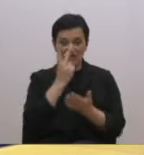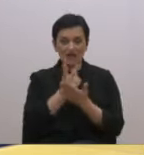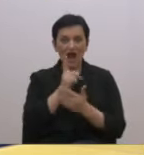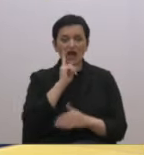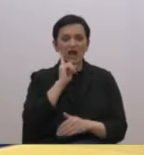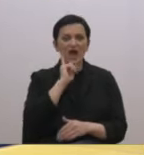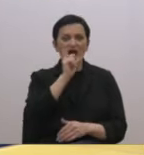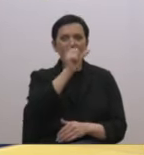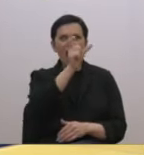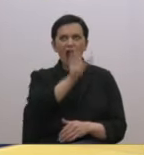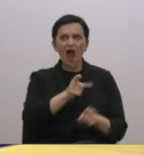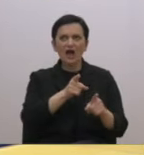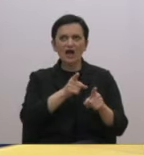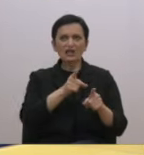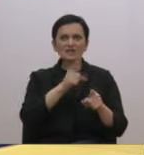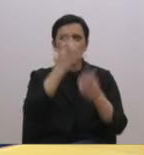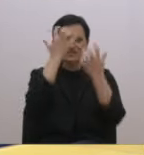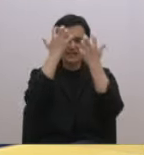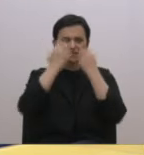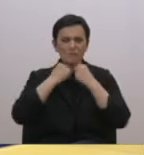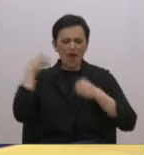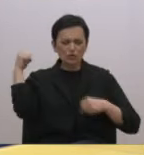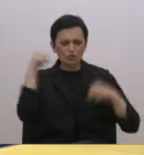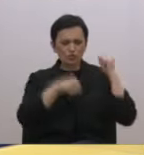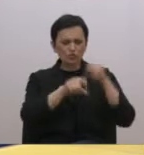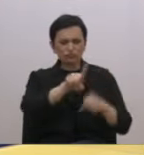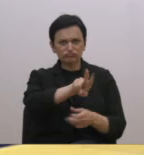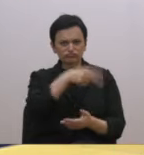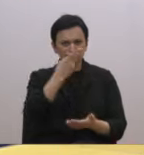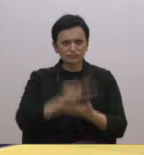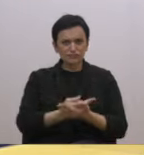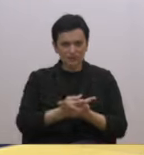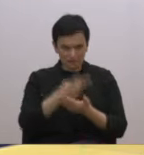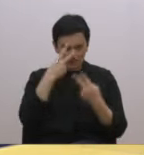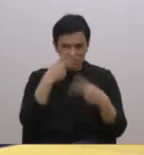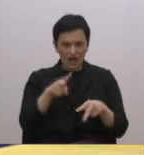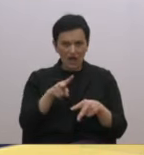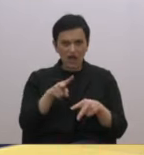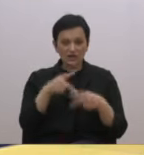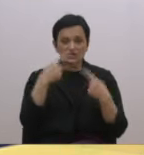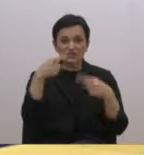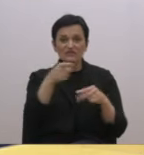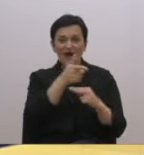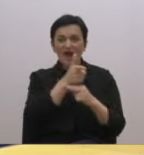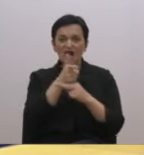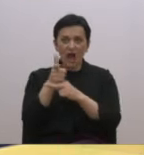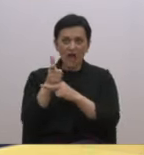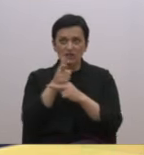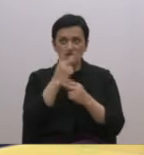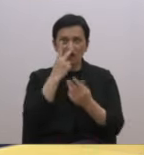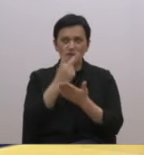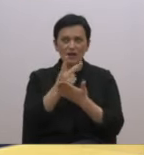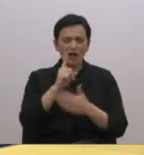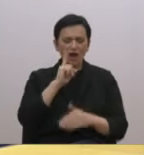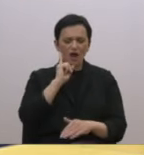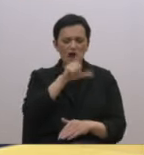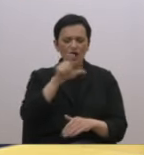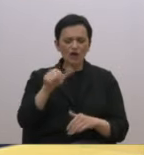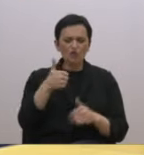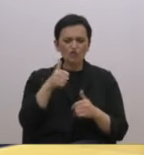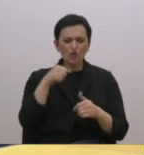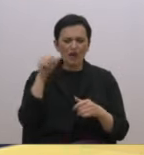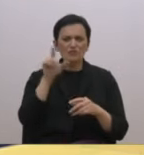ახალგაზრდა მოწყვეტით რომ დაეცა სპეცნაზელი რომ მურთხამდა, თუ ნახეთ სხვა კადრები, თუ ნახეთ ახალგაზრდებს როგორ